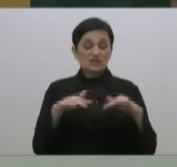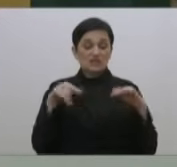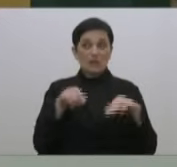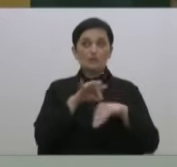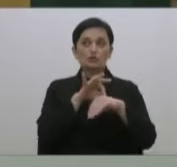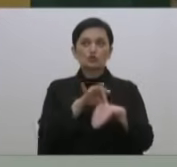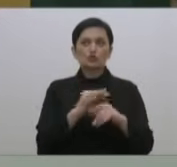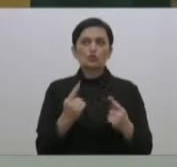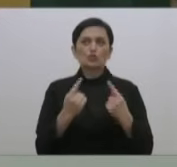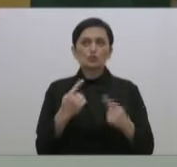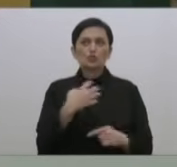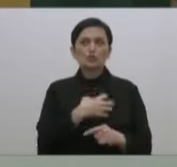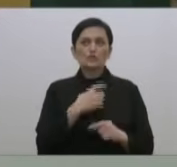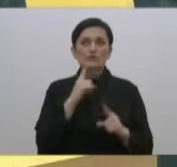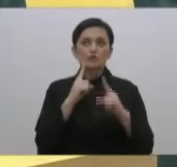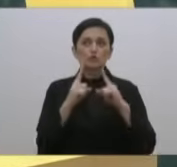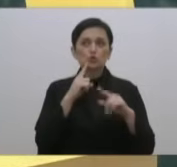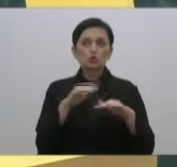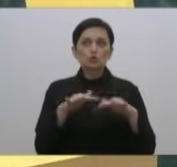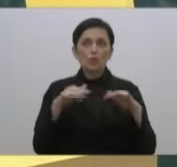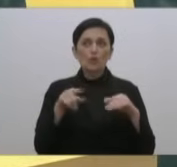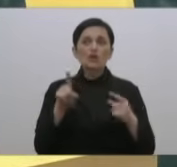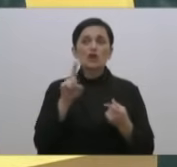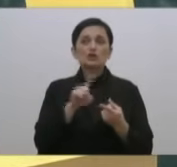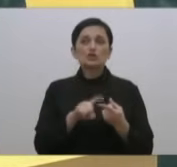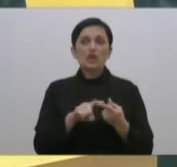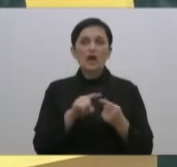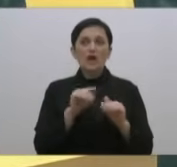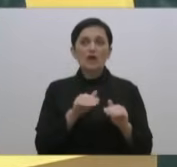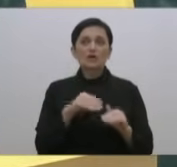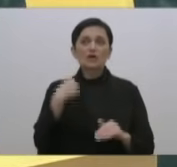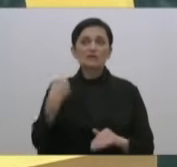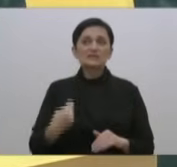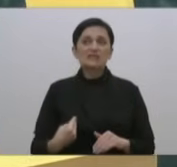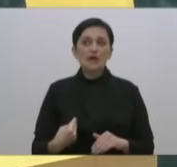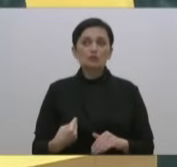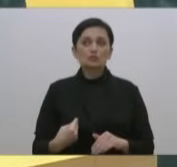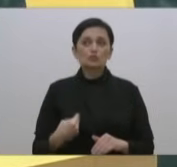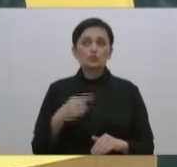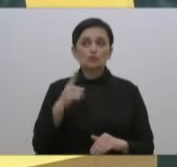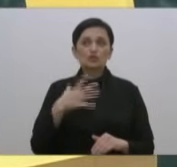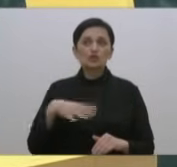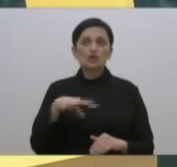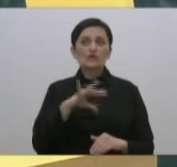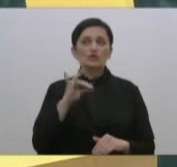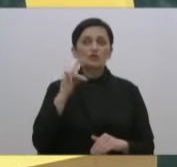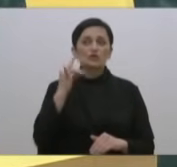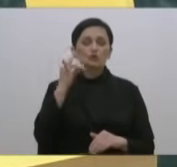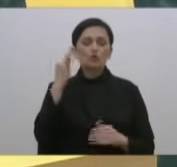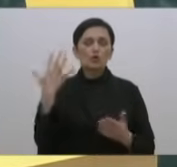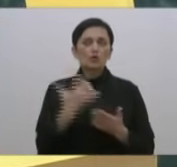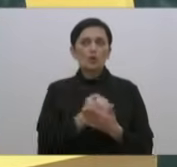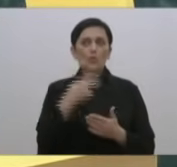დარბაზში ჩავატარეთ უმნიშვნელოვანესი სხდომა, რომელიც შეეხებოდა სტრასბურგში საქართველოს ისტორიულ